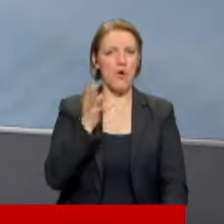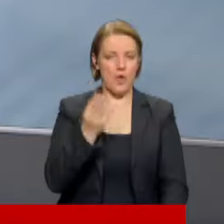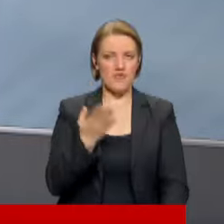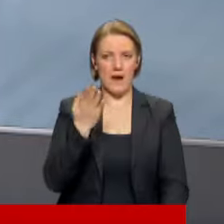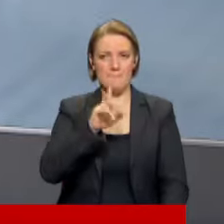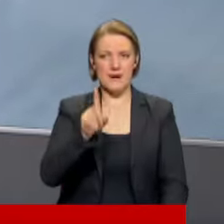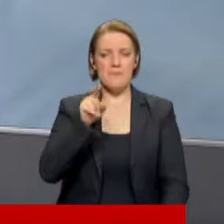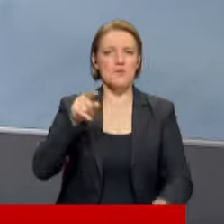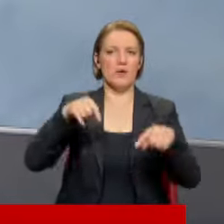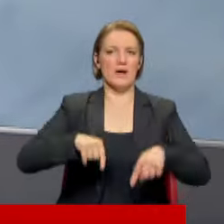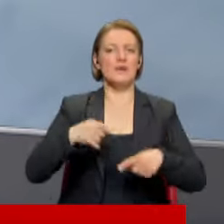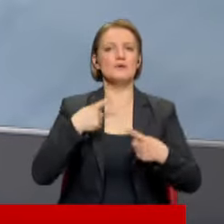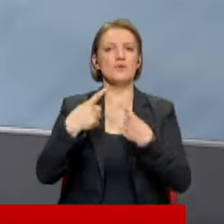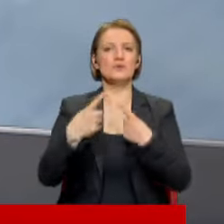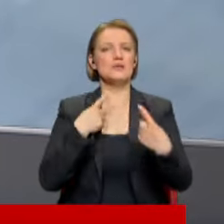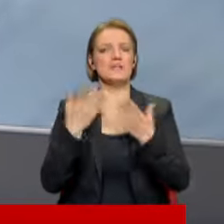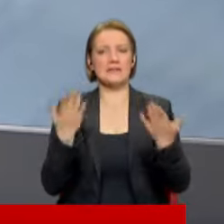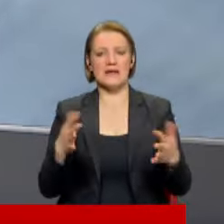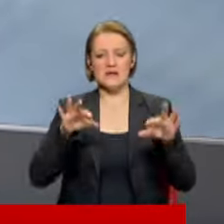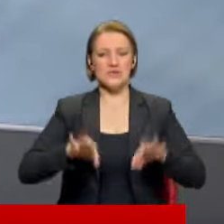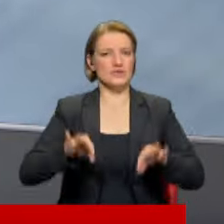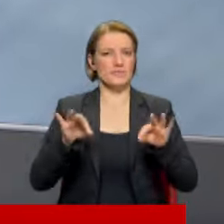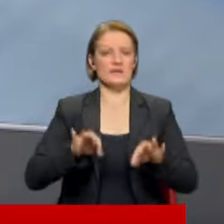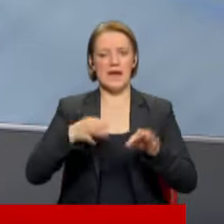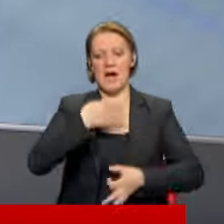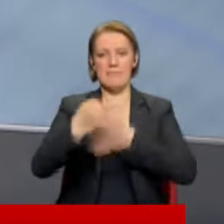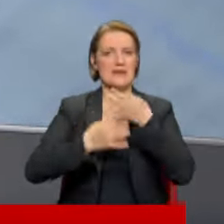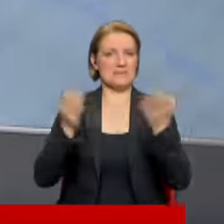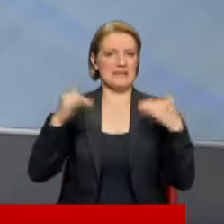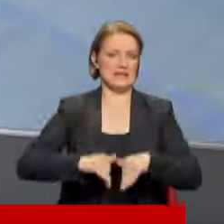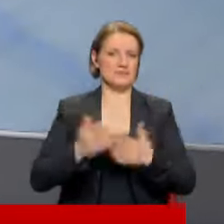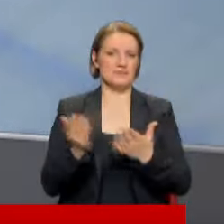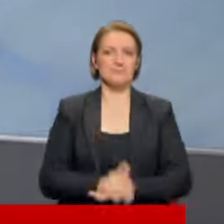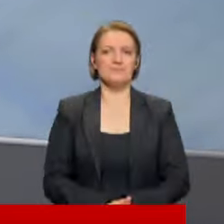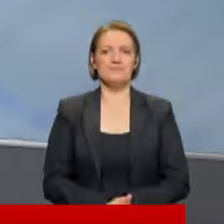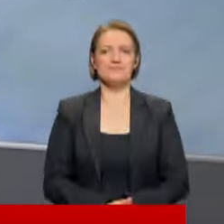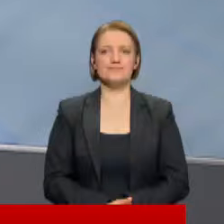mı bakın burada kulislerde Konuşulanlar Şimdi de haberimiz gelsin